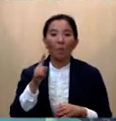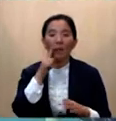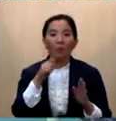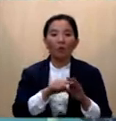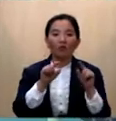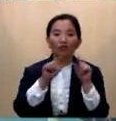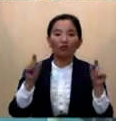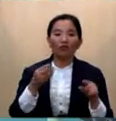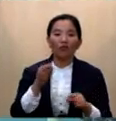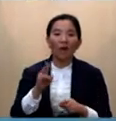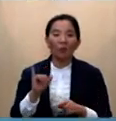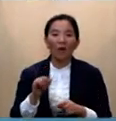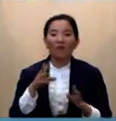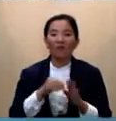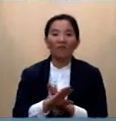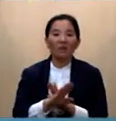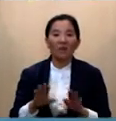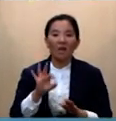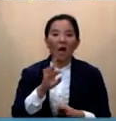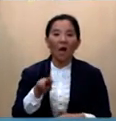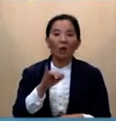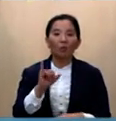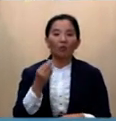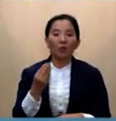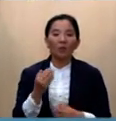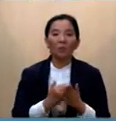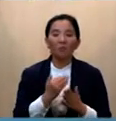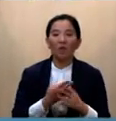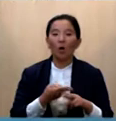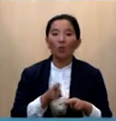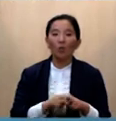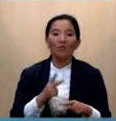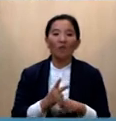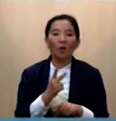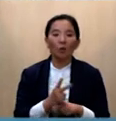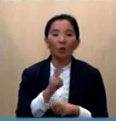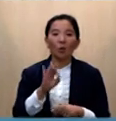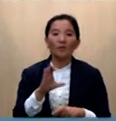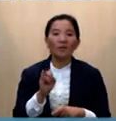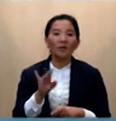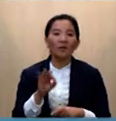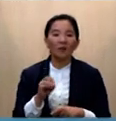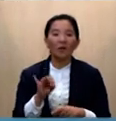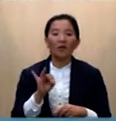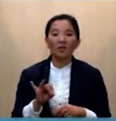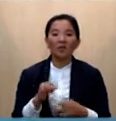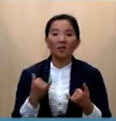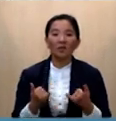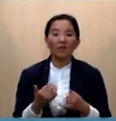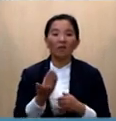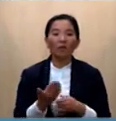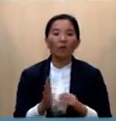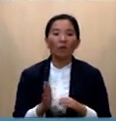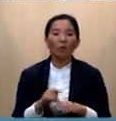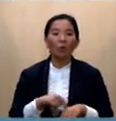в штангу, а штанга не является одушевленным предметом. После этого двойное касание. Ну, теперь мы